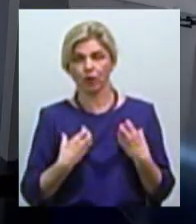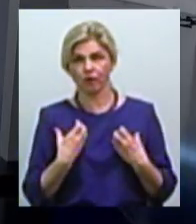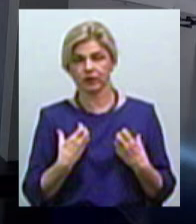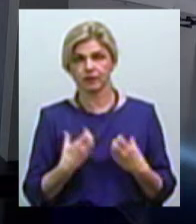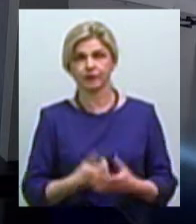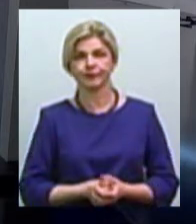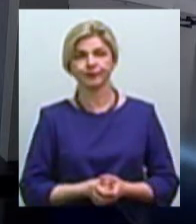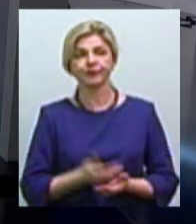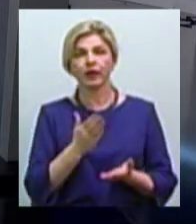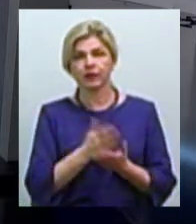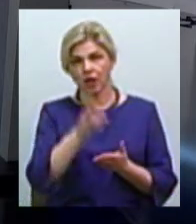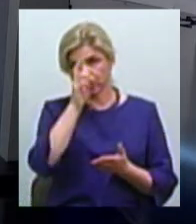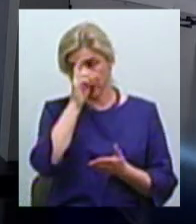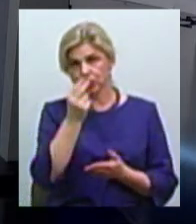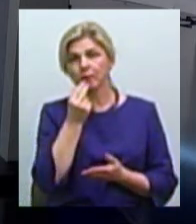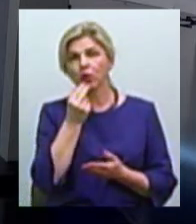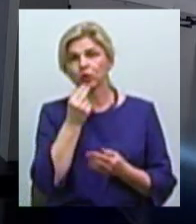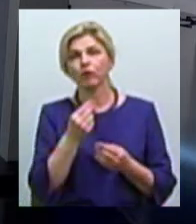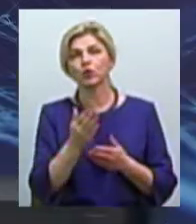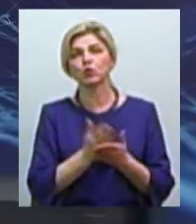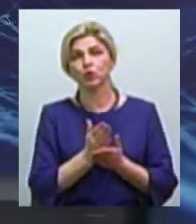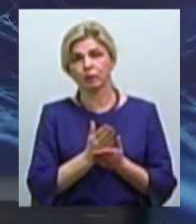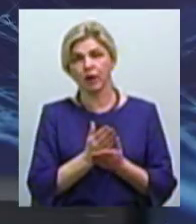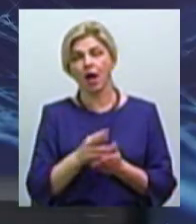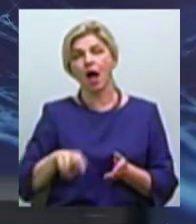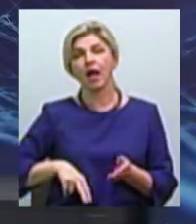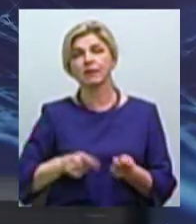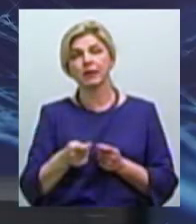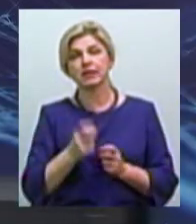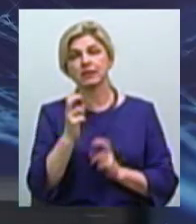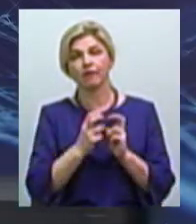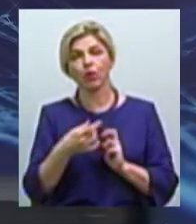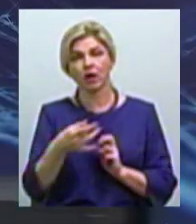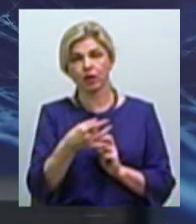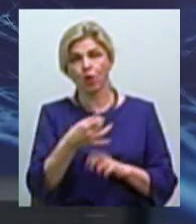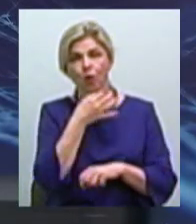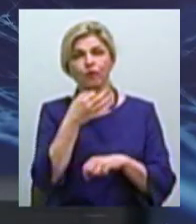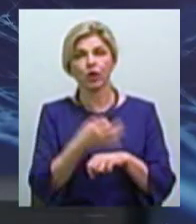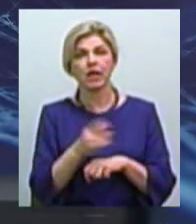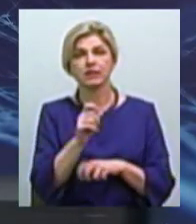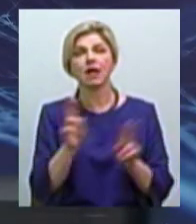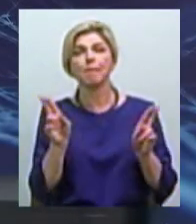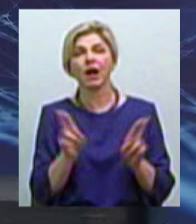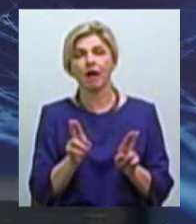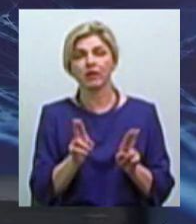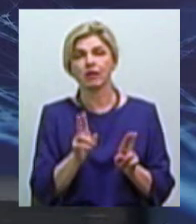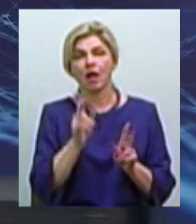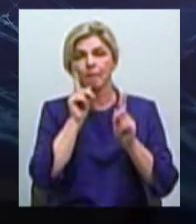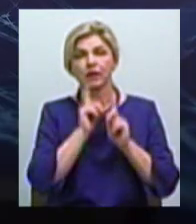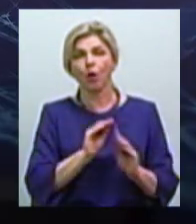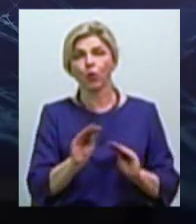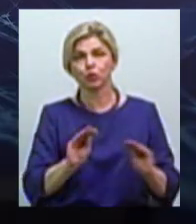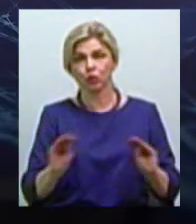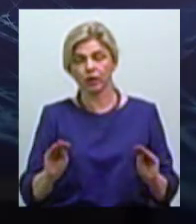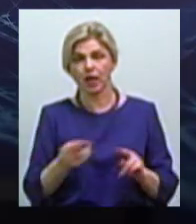є Держпродспоживслужба. Адміністрація Заводського району – це відповідає за правила благоустрою. Це встановлення